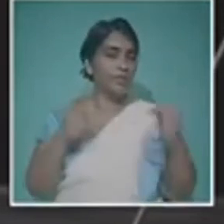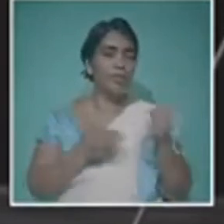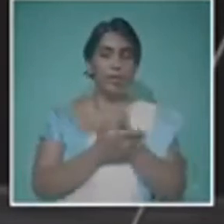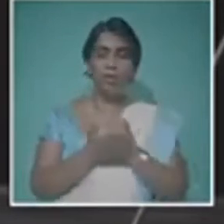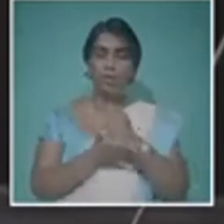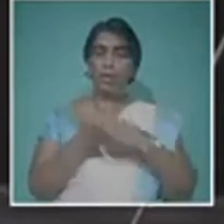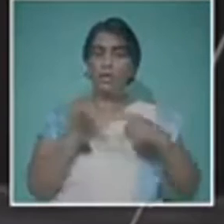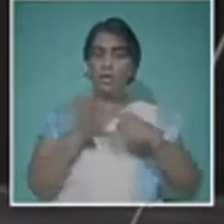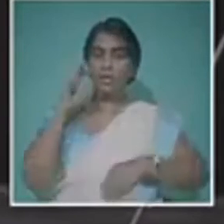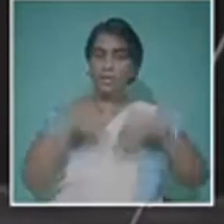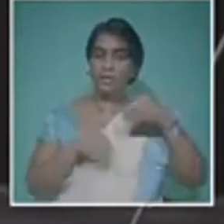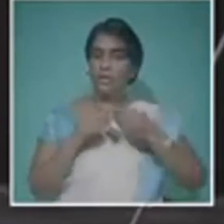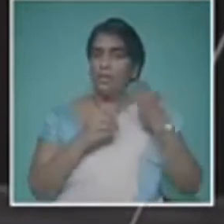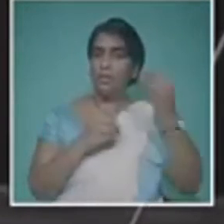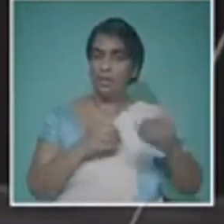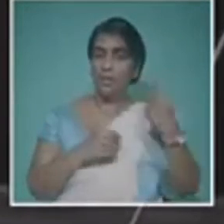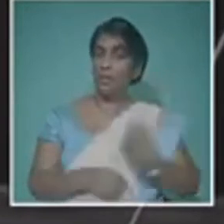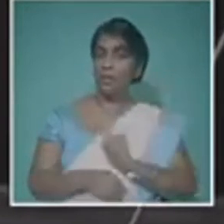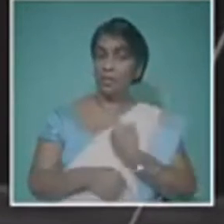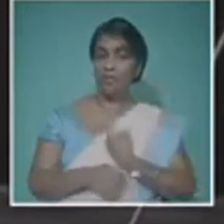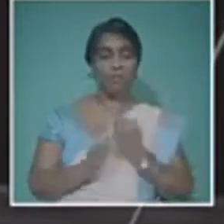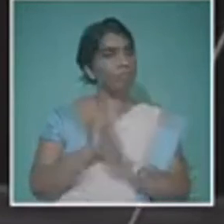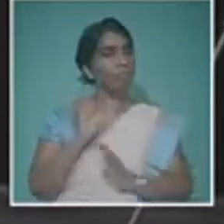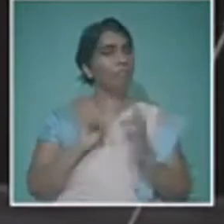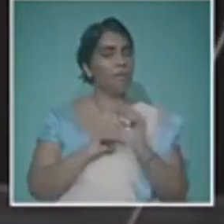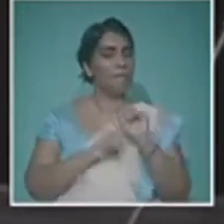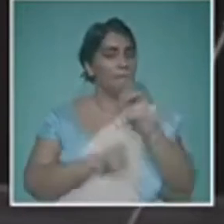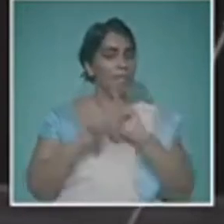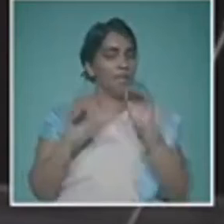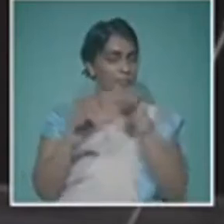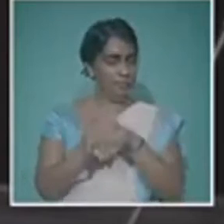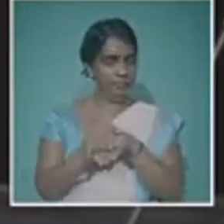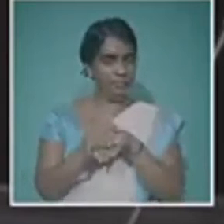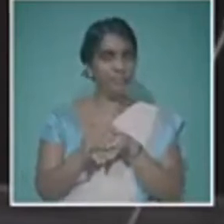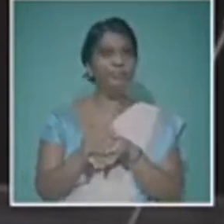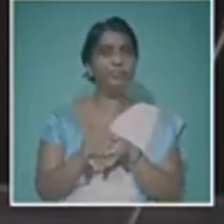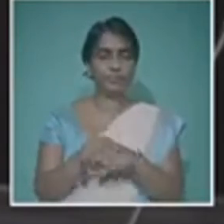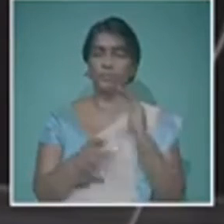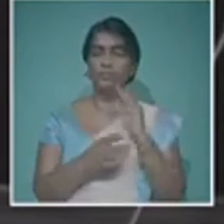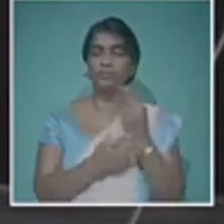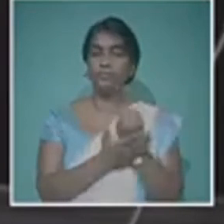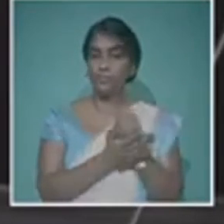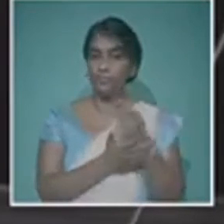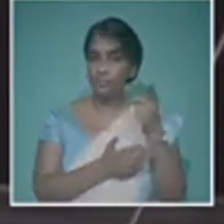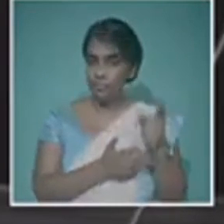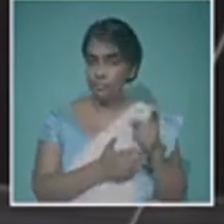சந்தி பாவிச்சுக்கிறோம் எத்துமா தானி மந்திரி வரை கட்டிட்டு மே பார்லிமெண்ட் வீட்டி ஸ்ரீலங்கா பொது ஜன